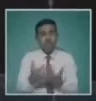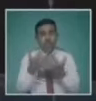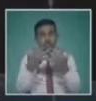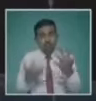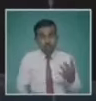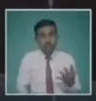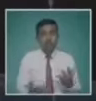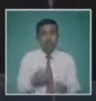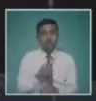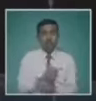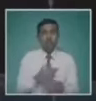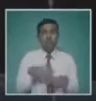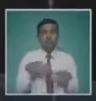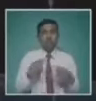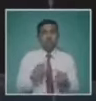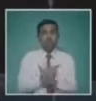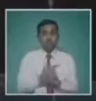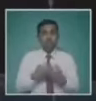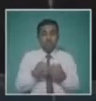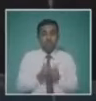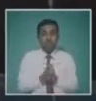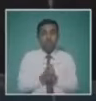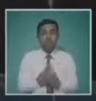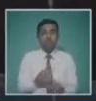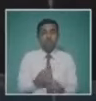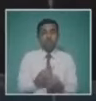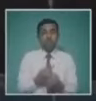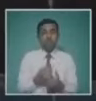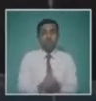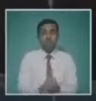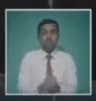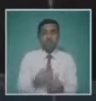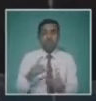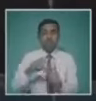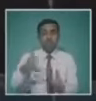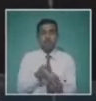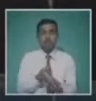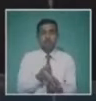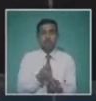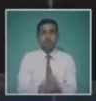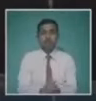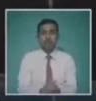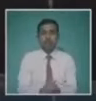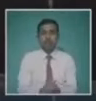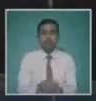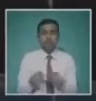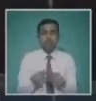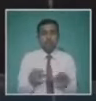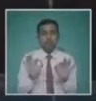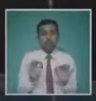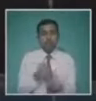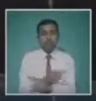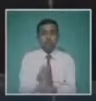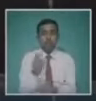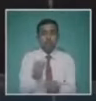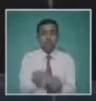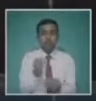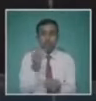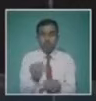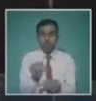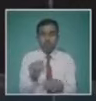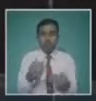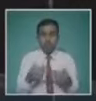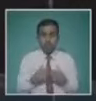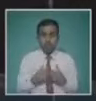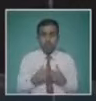ගුරුවරයෙක් කරන්න අපේ පීඨවල උගන්නන. ඩිප්ලෝමා එකක් තිනෝ. එnde එවැනි ගුණාත්මක ගුරුවරයෙක් දෙන්න නම්